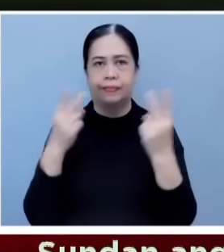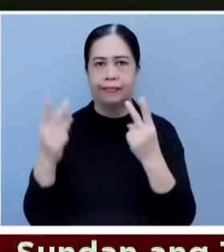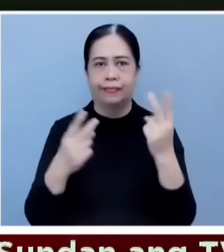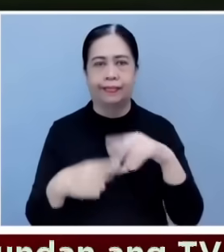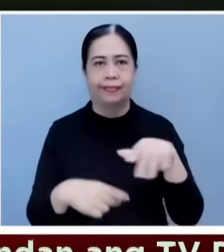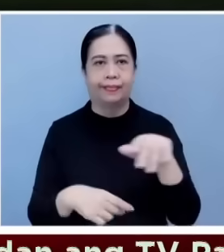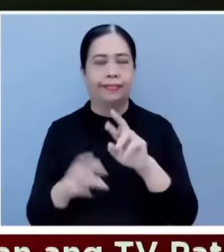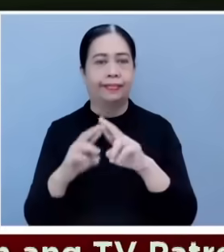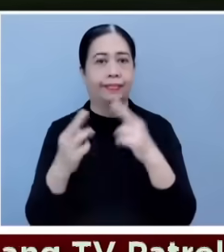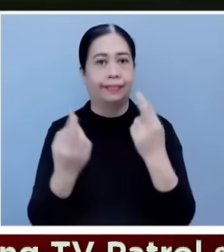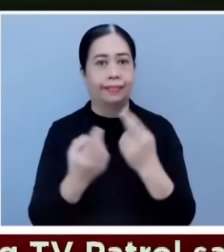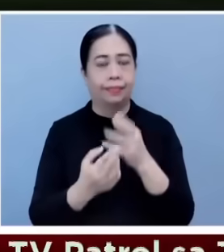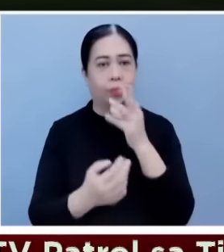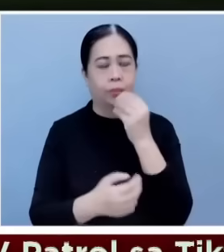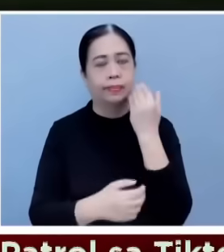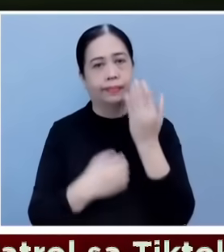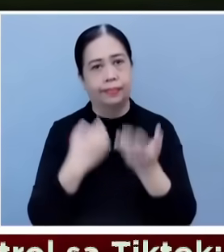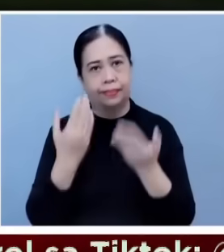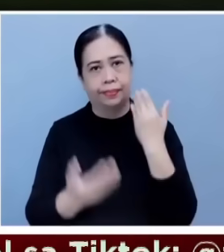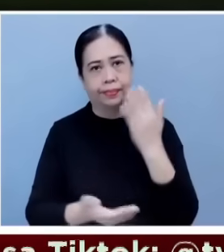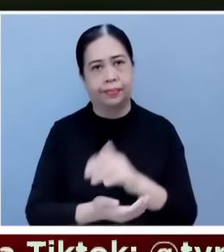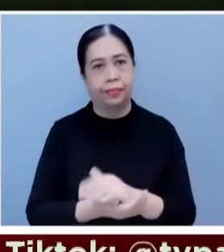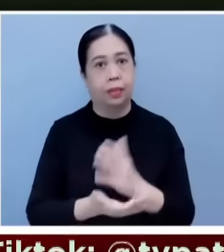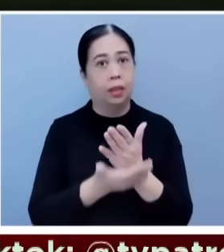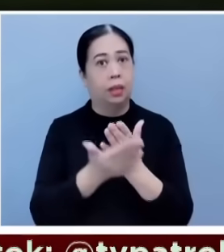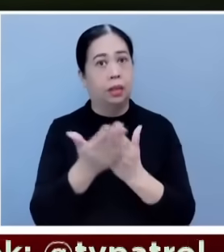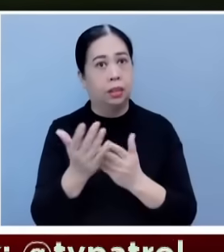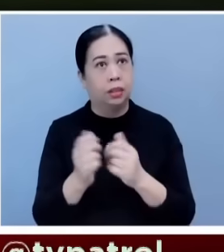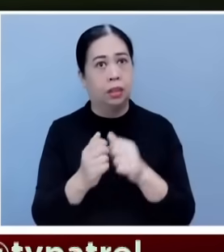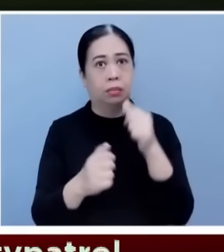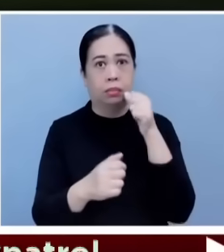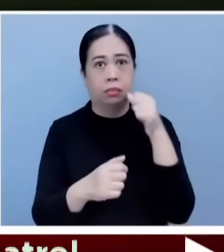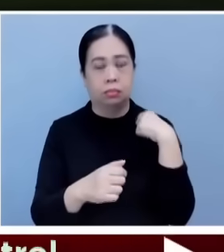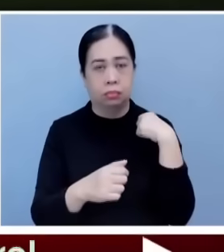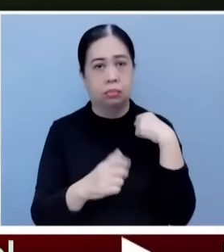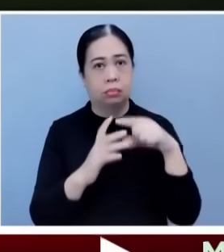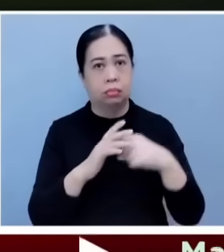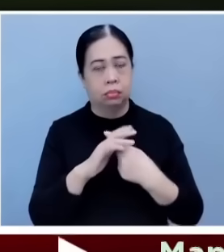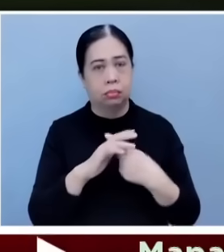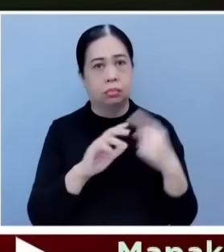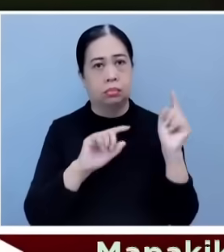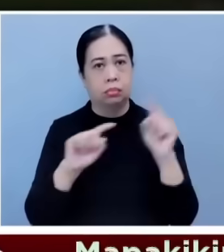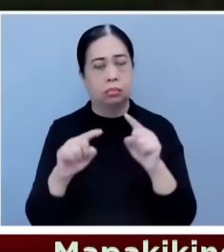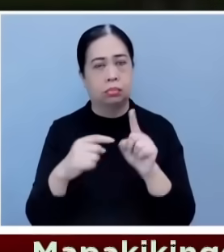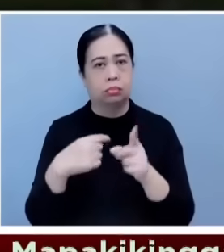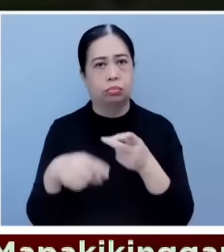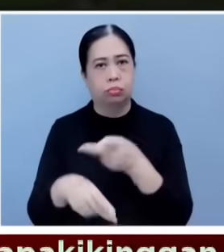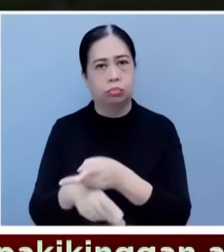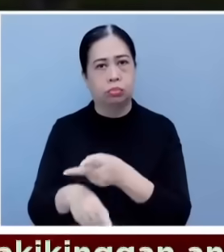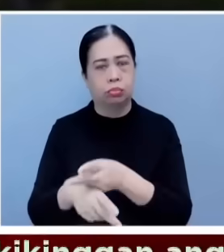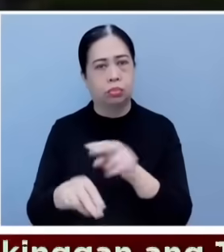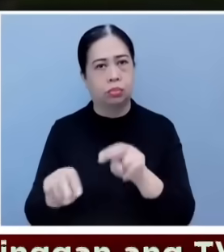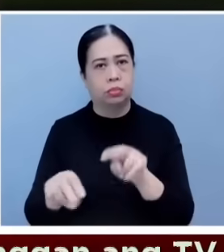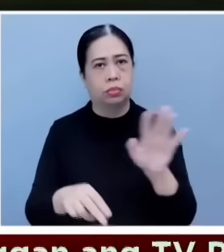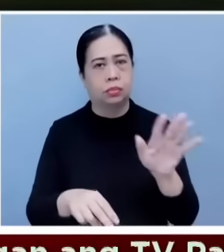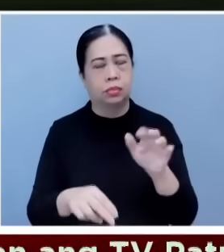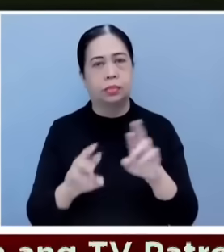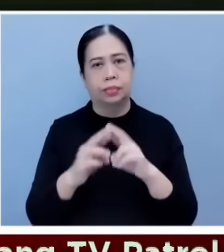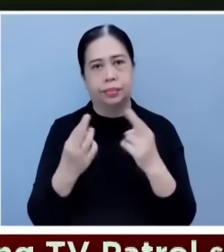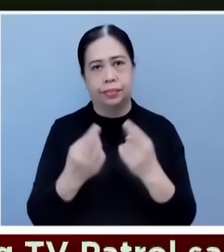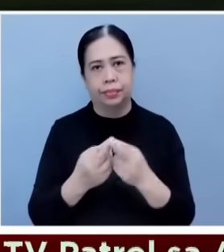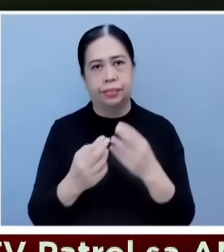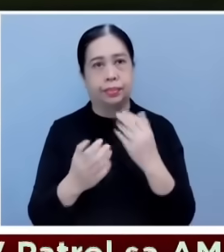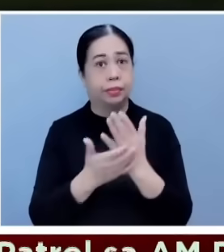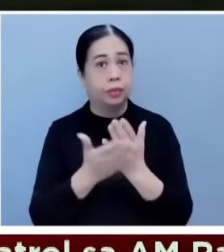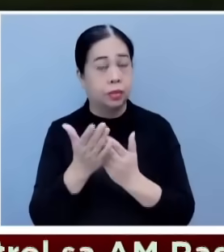mga namayapang mahal sa buhay. Yung iba ay kagabi pa nagsimula na magbantay sa puntod ng kanilang mga kaanak at may iba